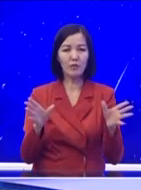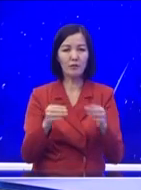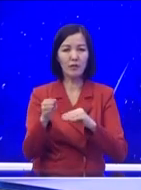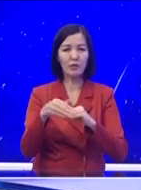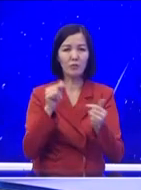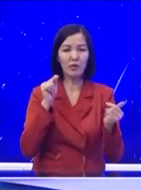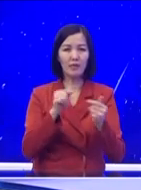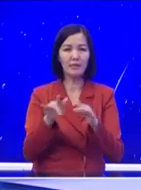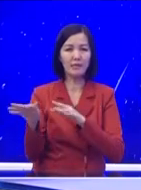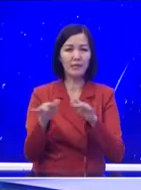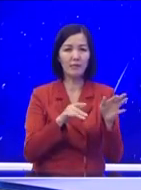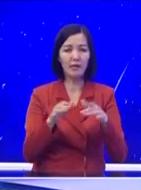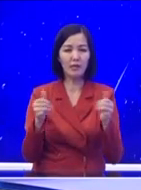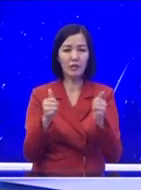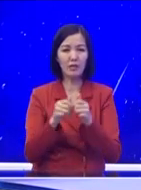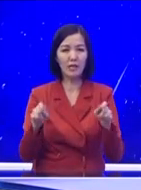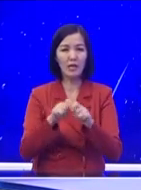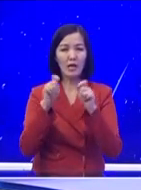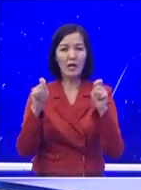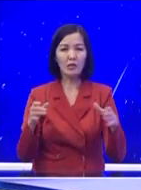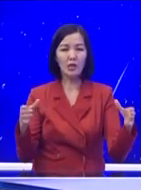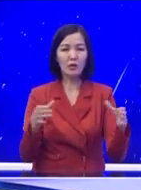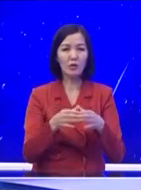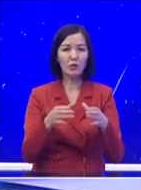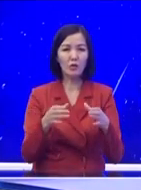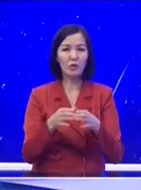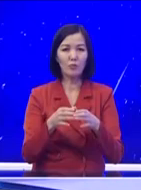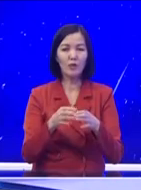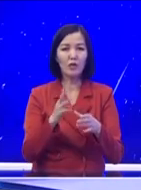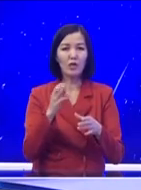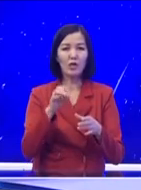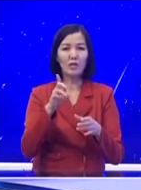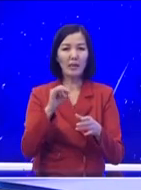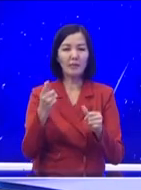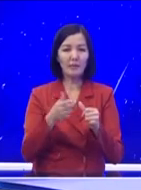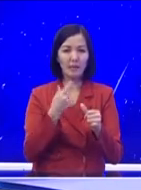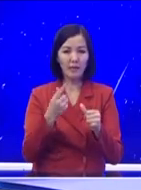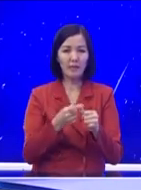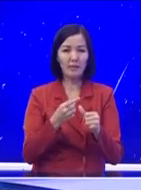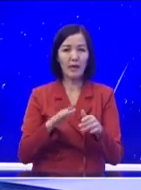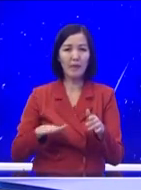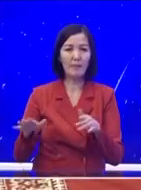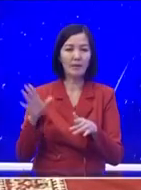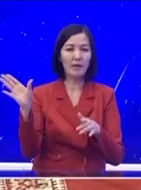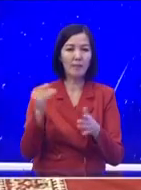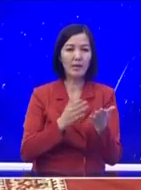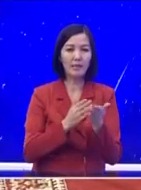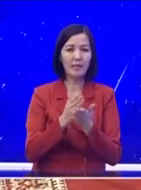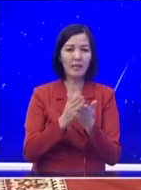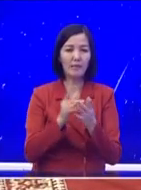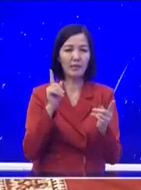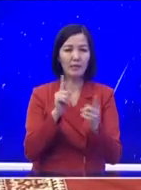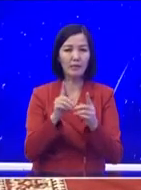Сыбайлас жемқорлыққа қарсы іс-қимыл агенттігі жанынан ашылған ұйым ақпараттық ағарту штабы деп аталады. Олар аймақтағы барлық